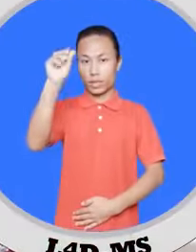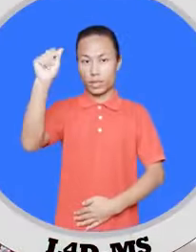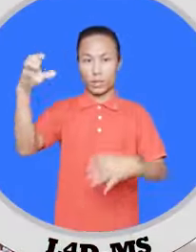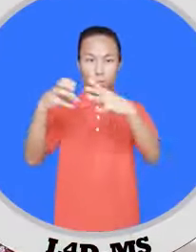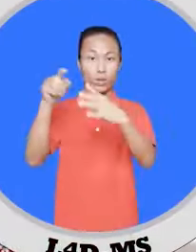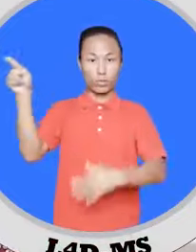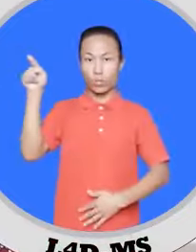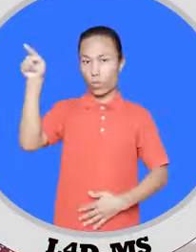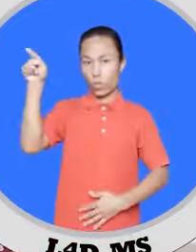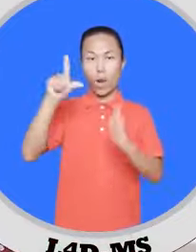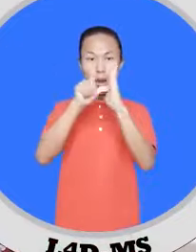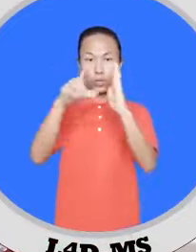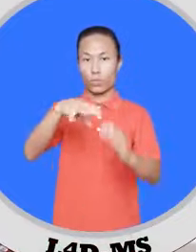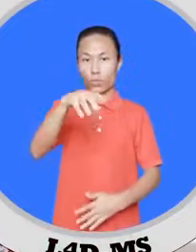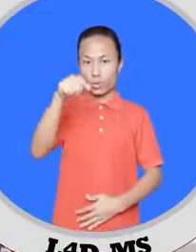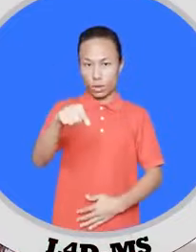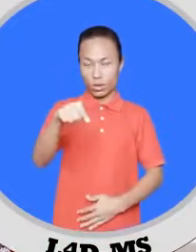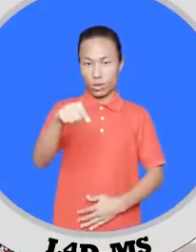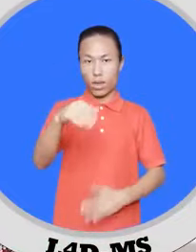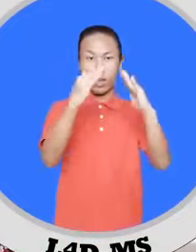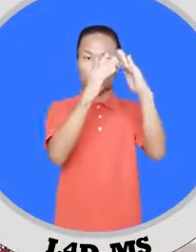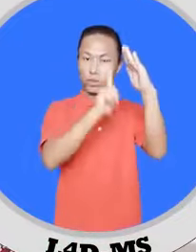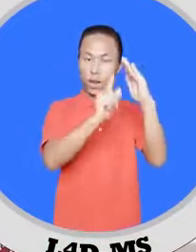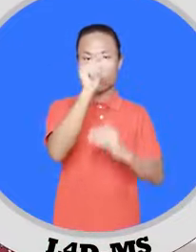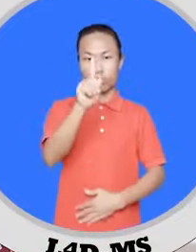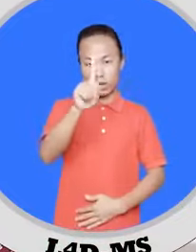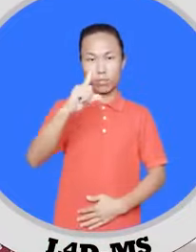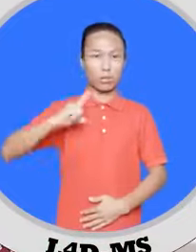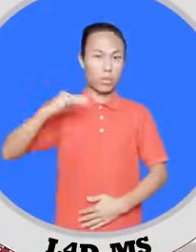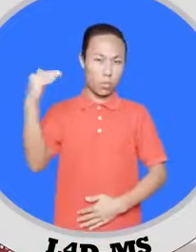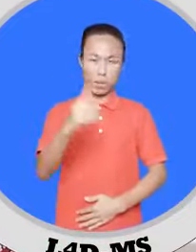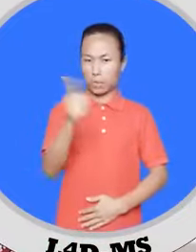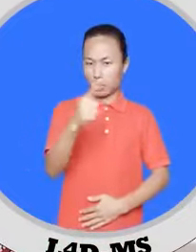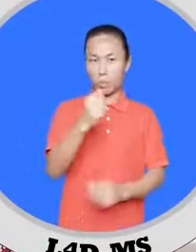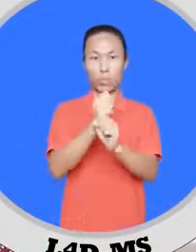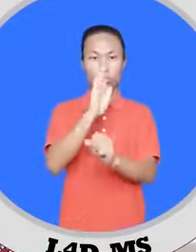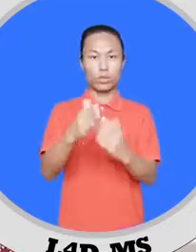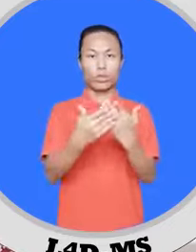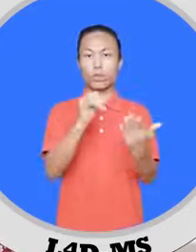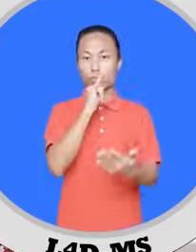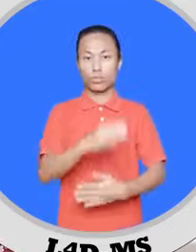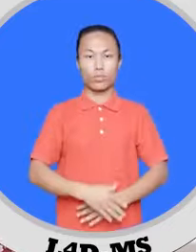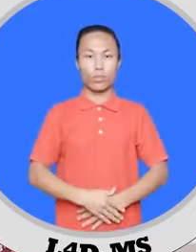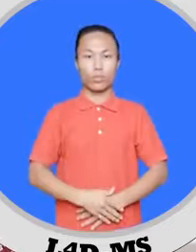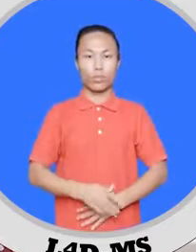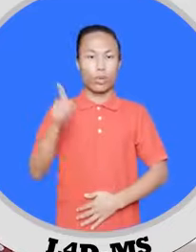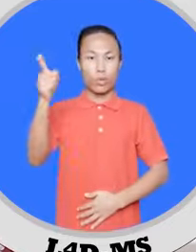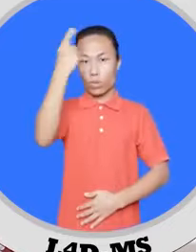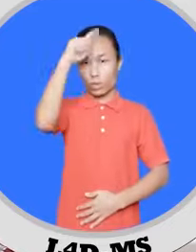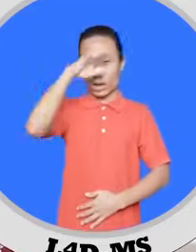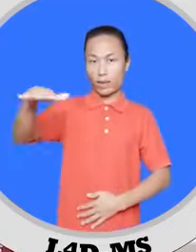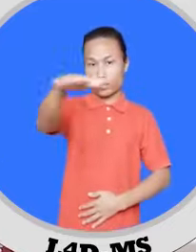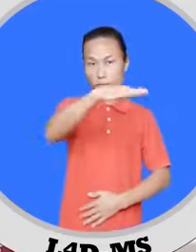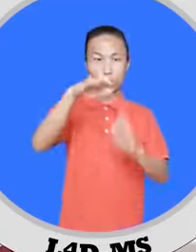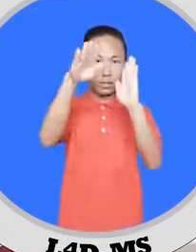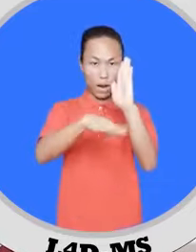တယောက်စစ်မှုထမ်းဖို့အတွက်စည်ရင်းကောက်ယူနေတယ်ဆိုတဲ့အကျဉ်းဂျင်တလေးမြို့တိုက်ပွဲမှာအရခတ်တက်တော် AA ဘက်ကအကြဆုံး